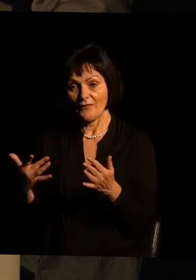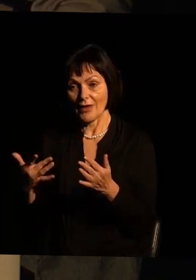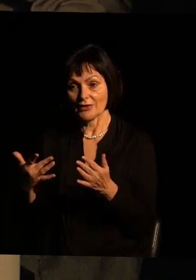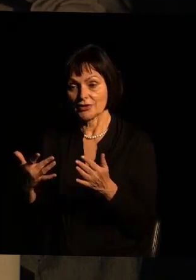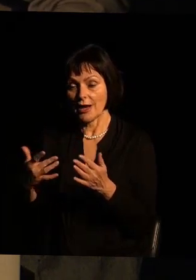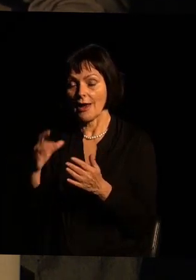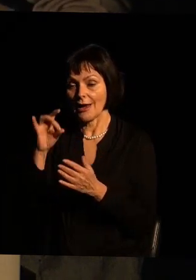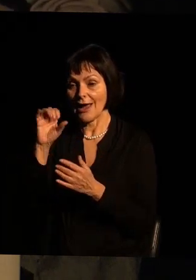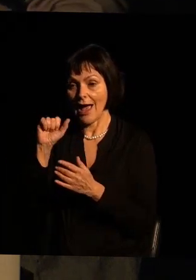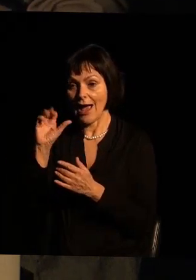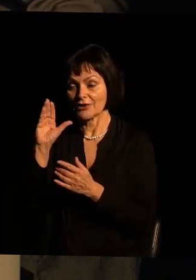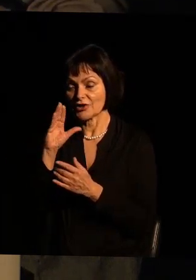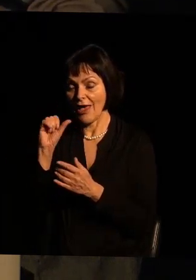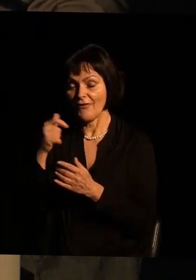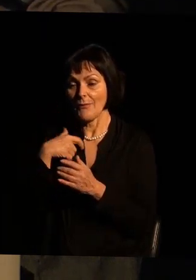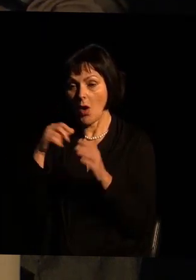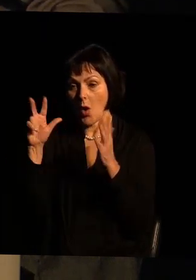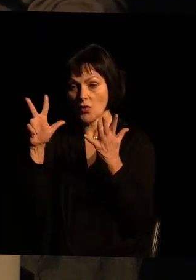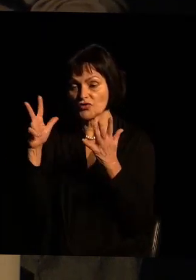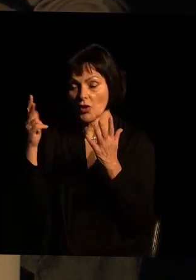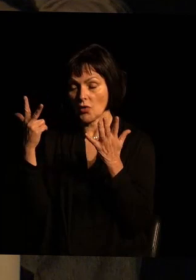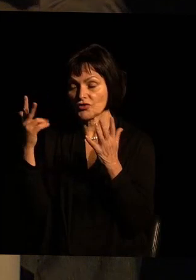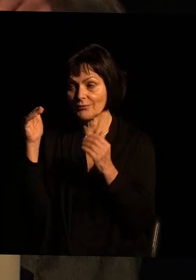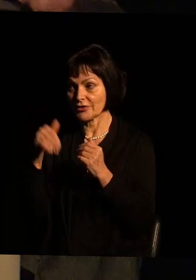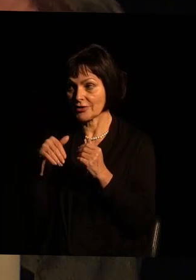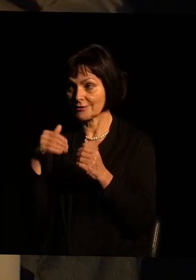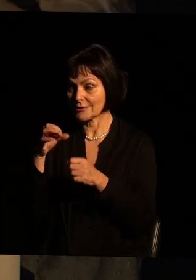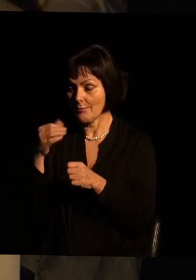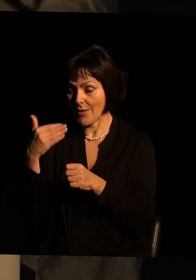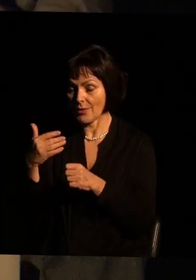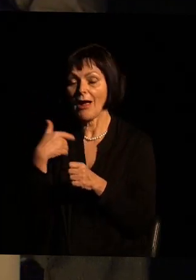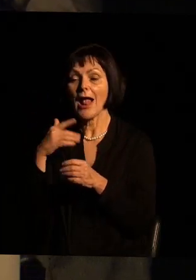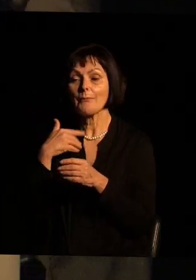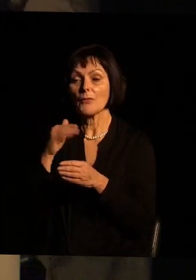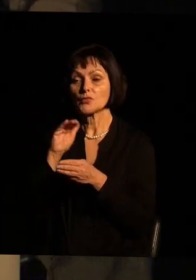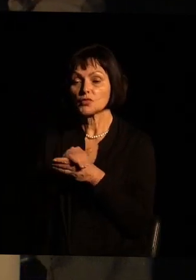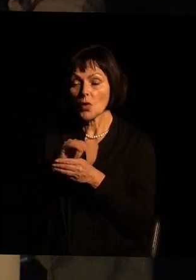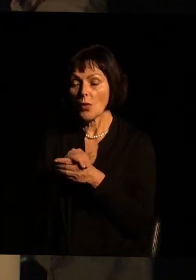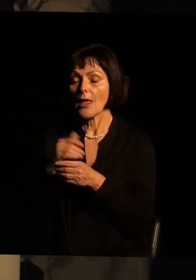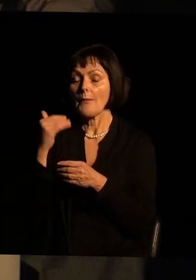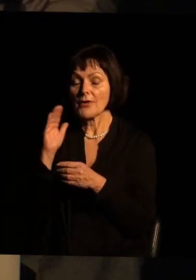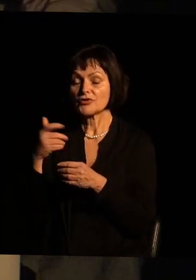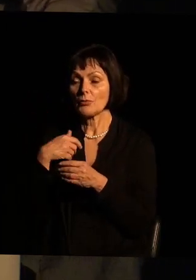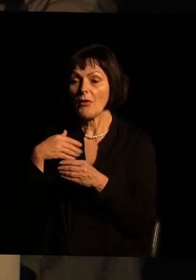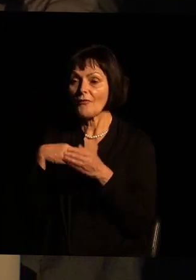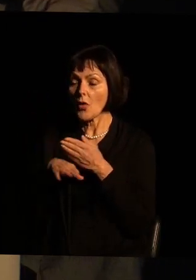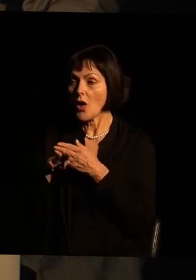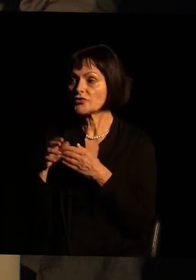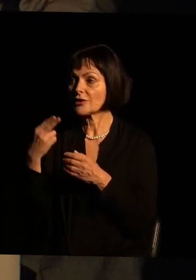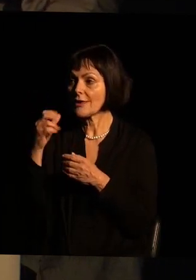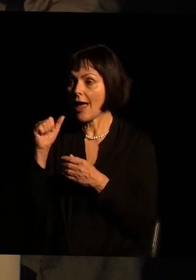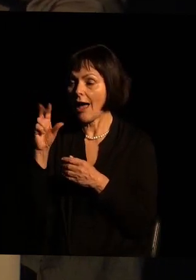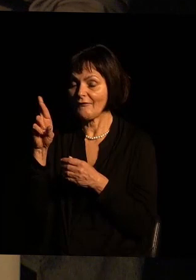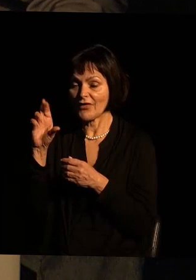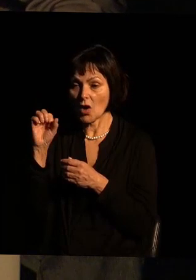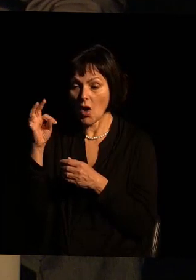właśnie Gaszerbrum IV, który ma prawie 8 tysięcy metrów, ale mieliśmy również pozwolenia, że będziemy wchodzili na Broad Peak.